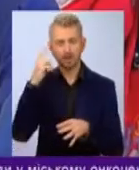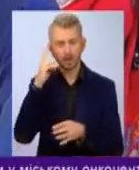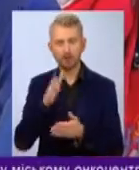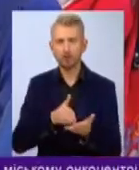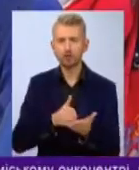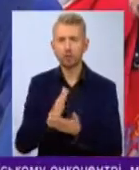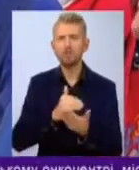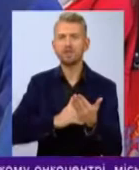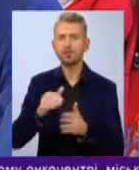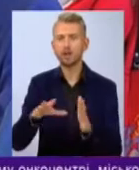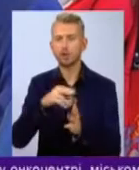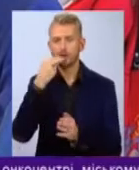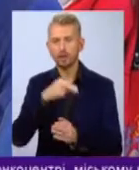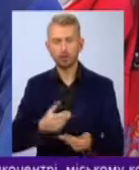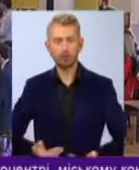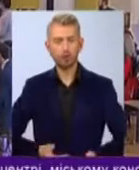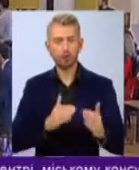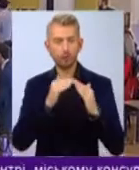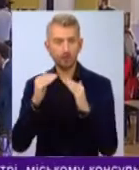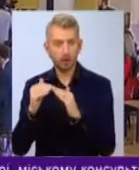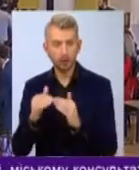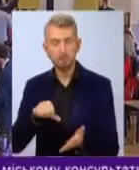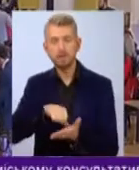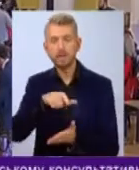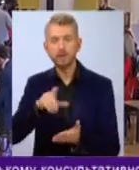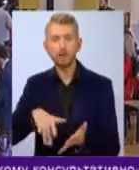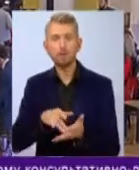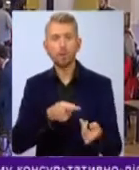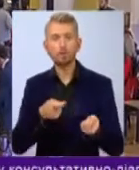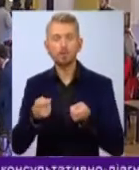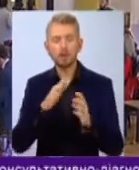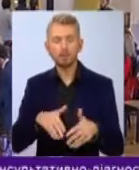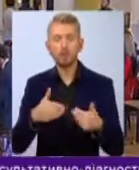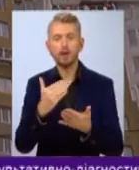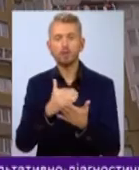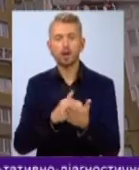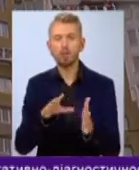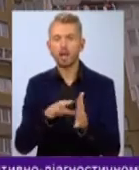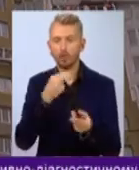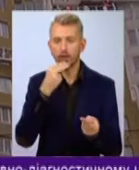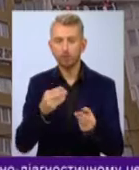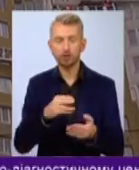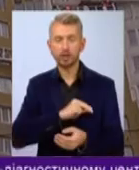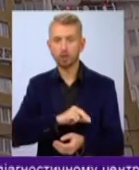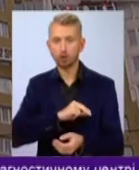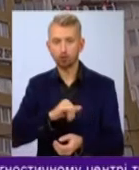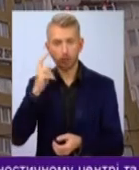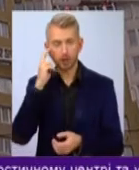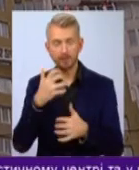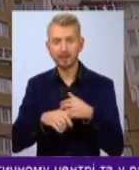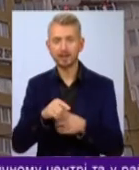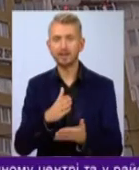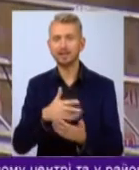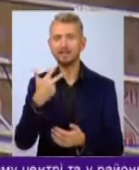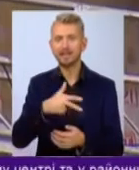підвищення енергоефективності у житловому секторі». Представники міської адміністрації презентували програми енергоефективності, які працюють у Києві. Серед них є